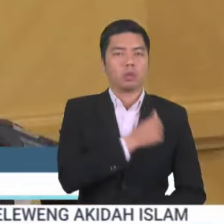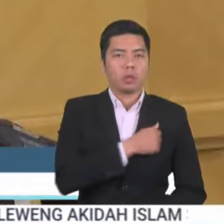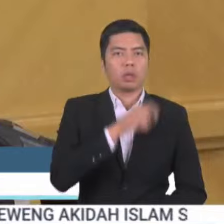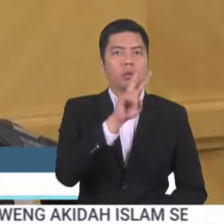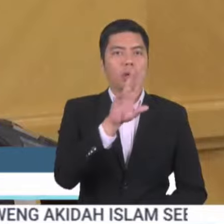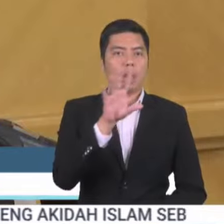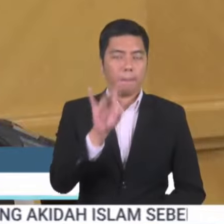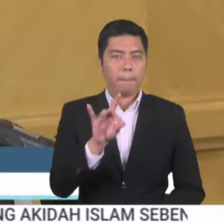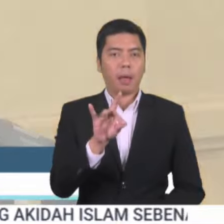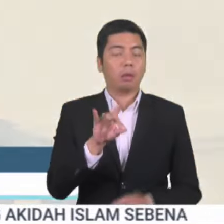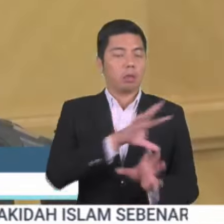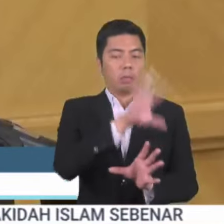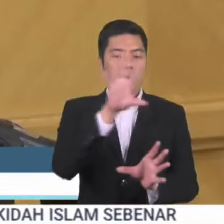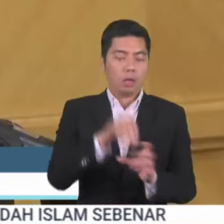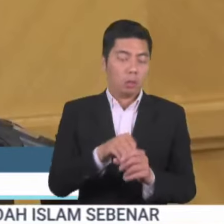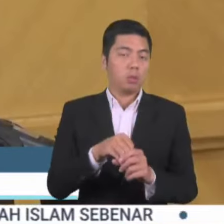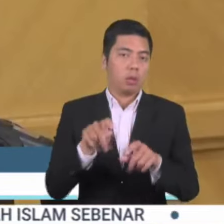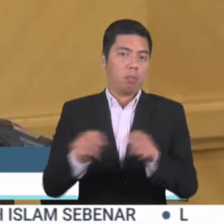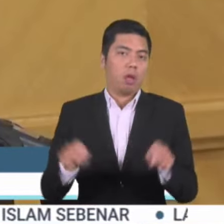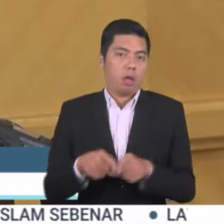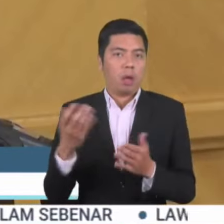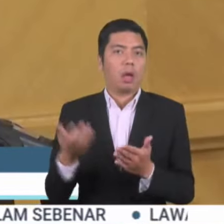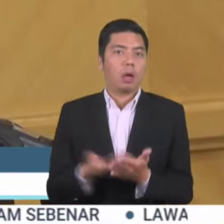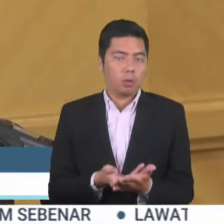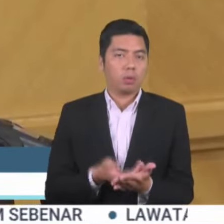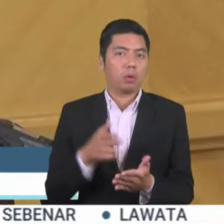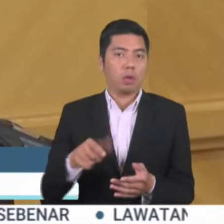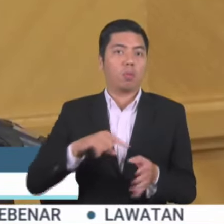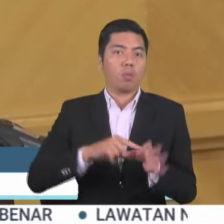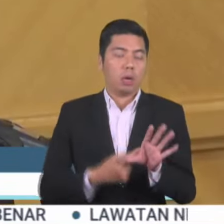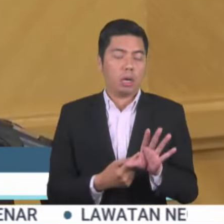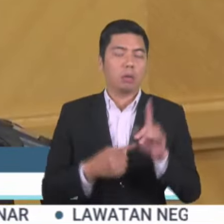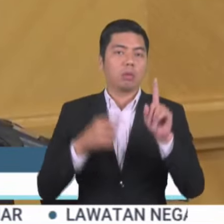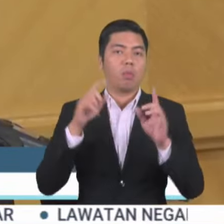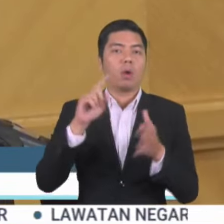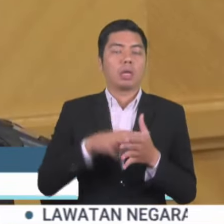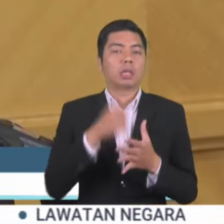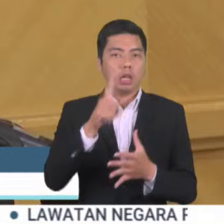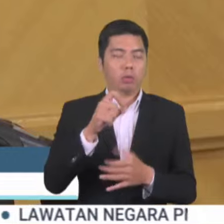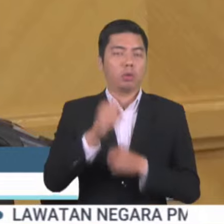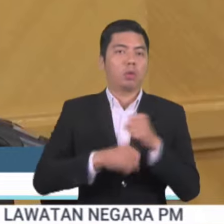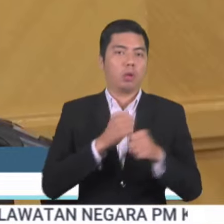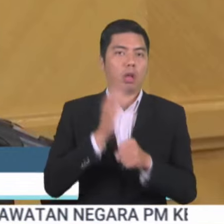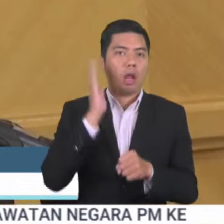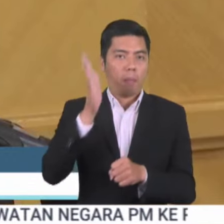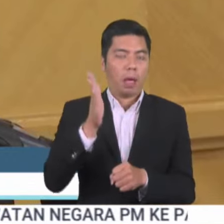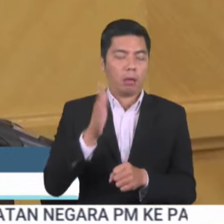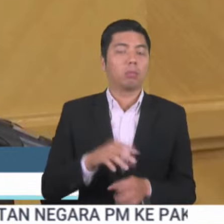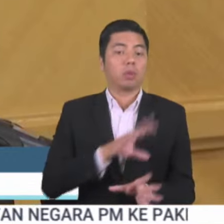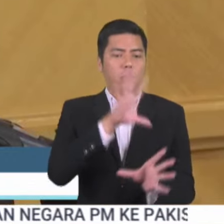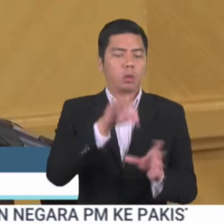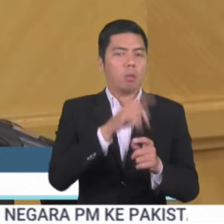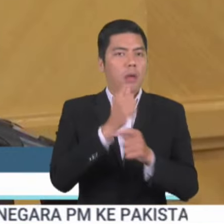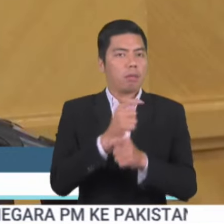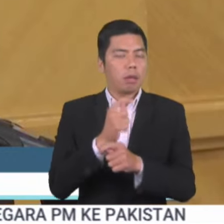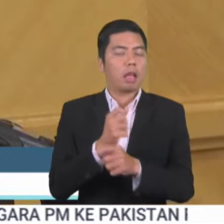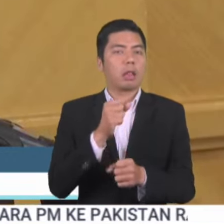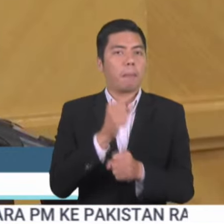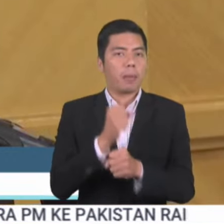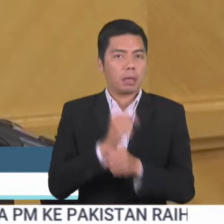dah termasuk dua yang baru. Ini pun adalah penguatkuasaan 1 Januari. So tempat-tempat kerja all officers, both